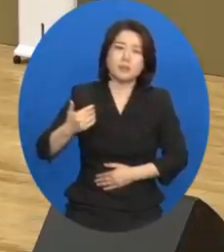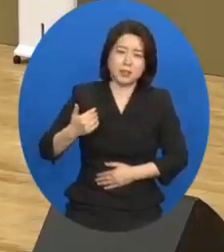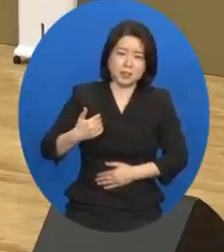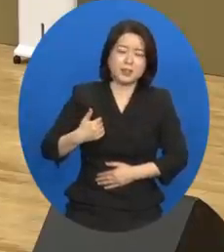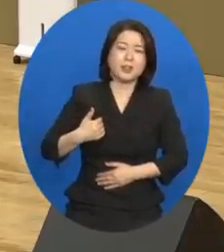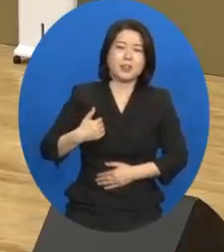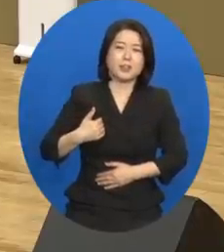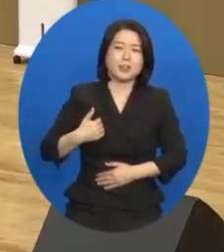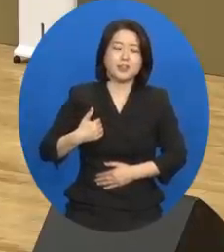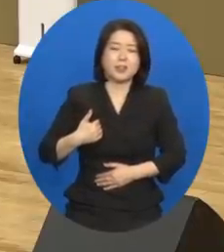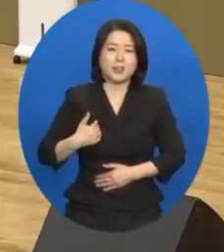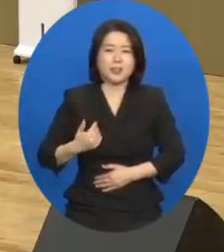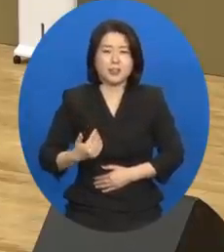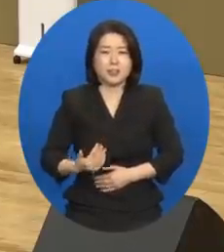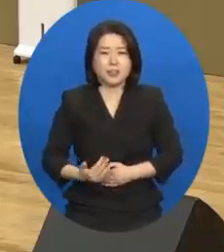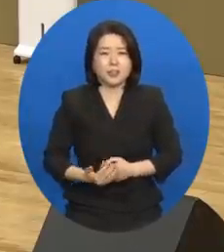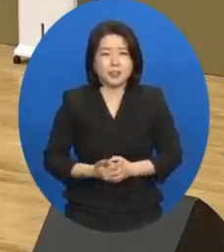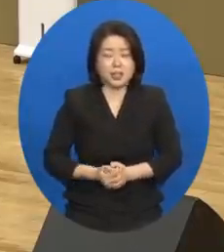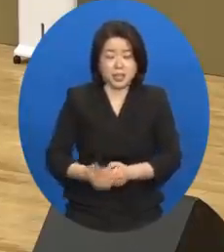만족합니다.